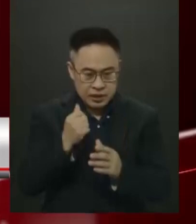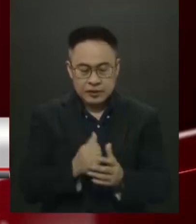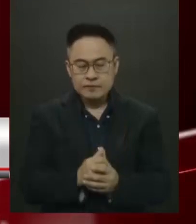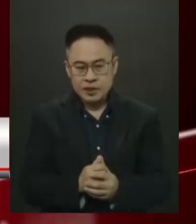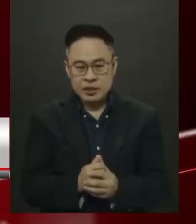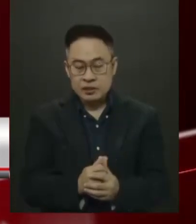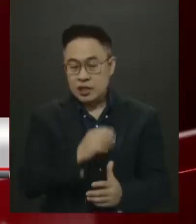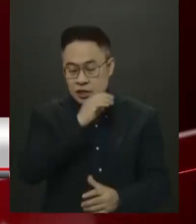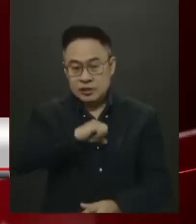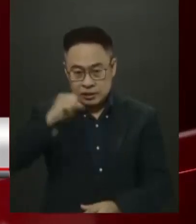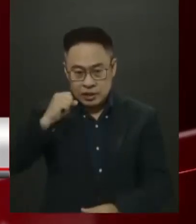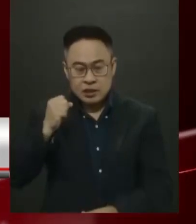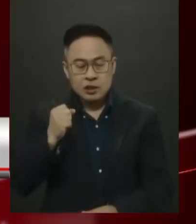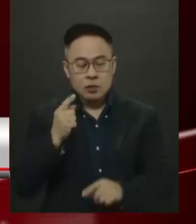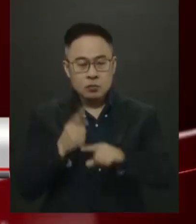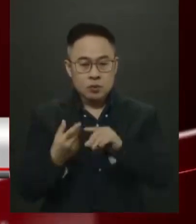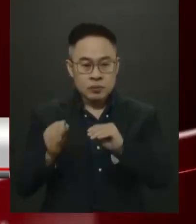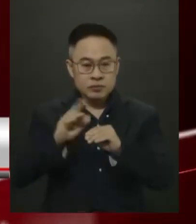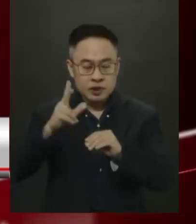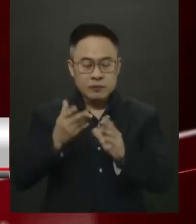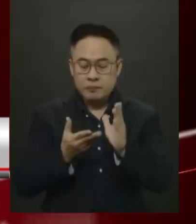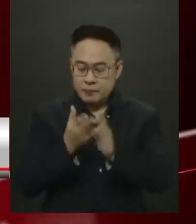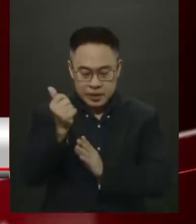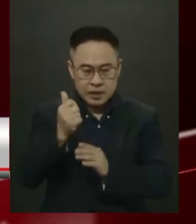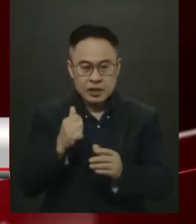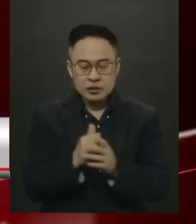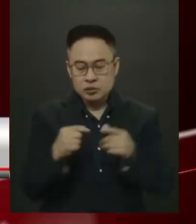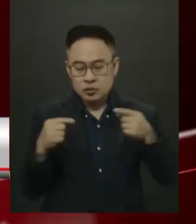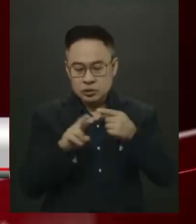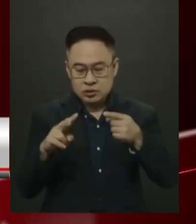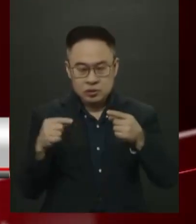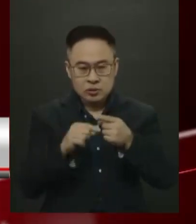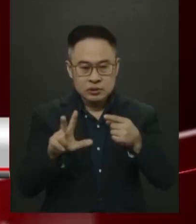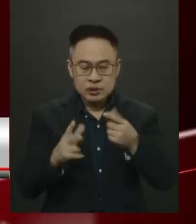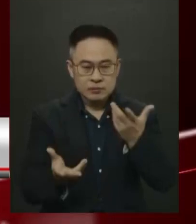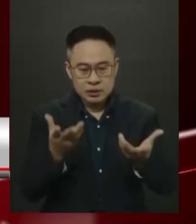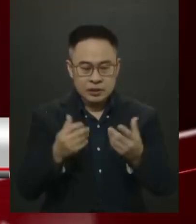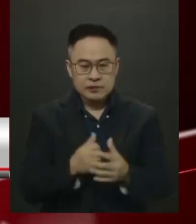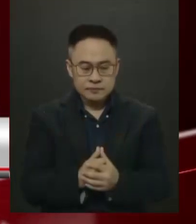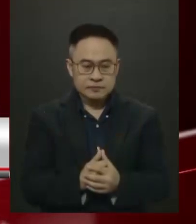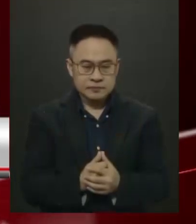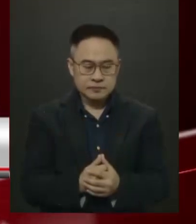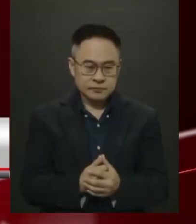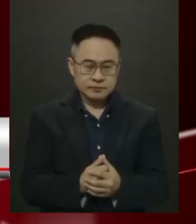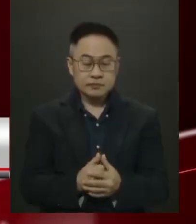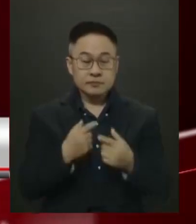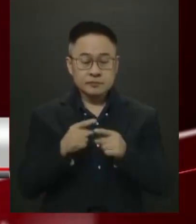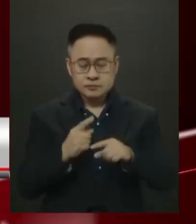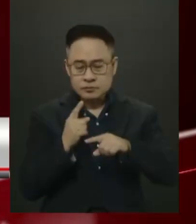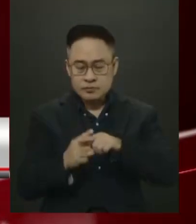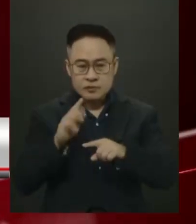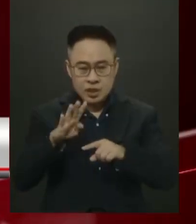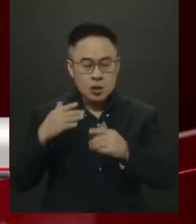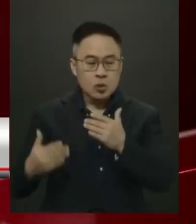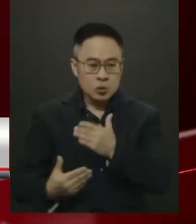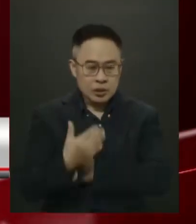ย คือถ้า3แต้มเนี่ยเข้าเลยนะฮะจะเป็นที่2ก็เข้าถ้าเป็นที่3ที่ดีที่สุดแล้วมี6แต้มก็เข้าแต่ถ้า4แต้มเนี่ยก็มีโอ